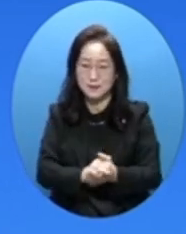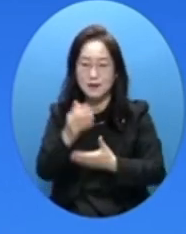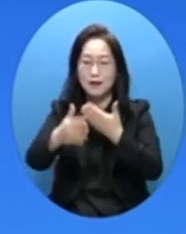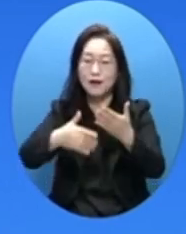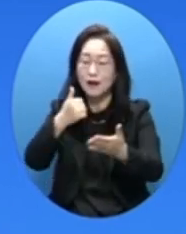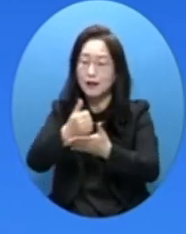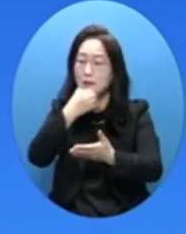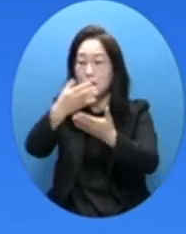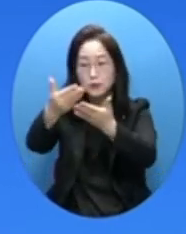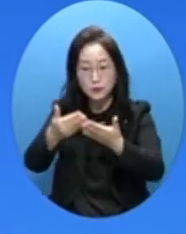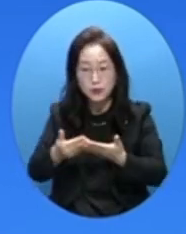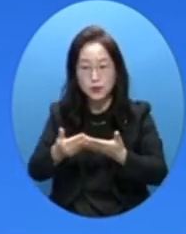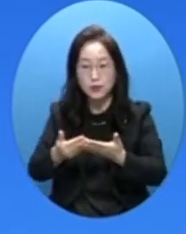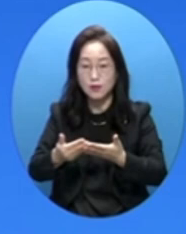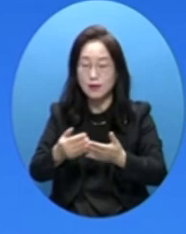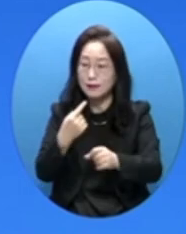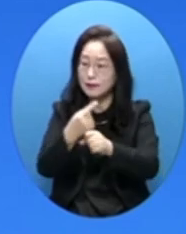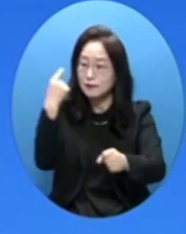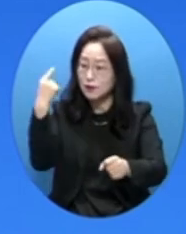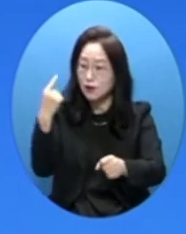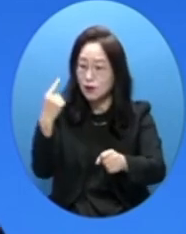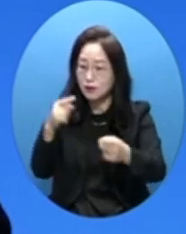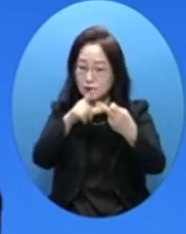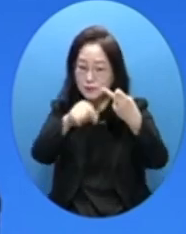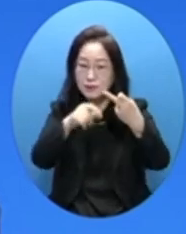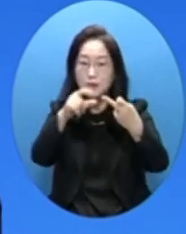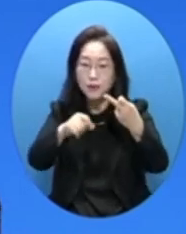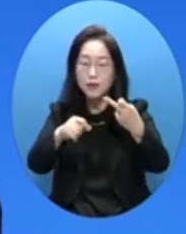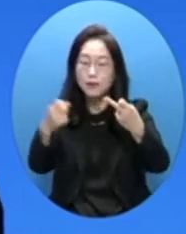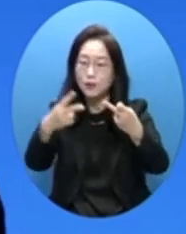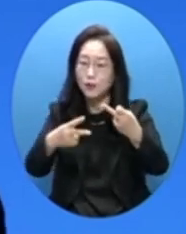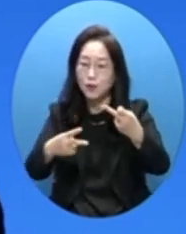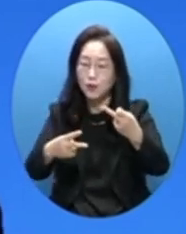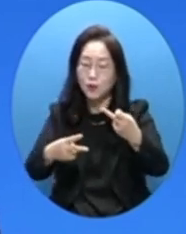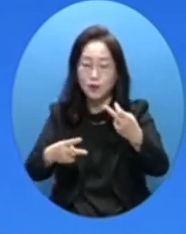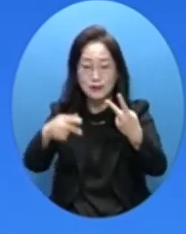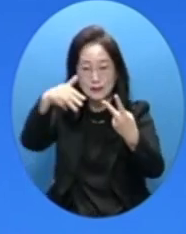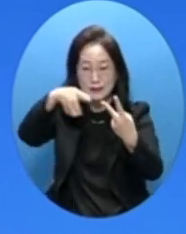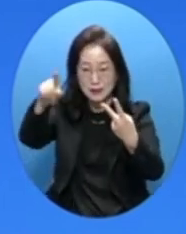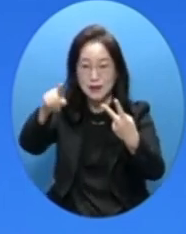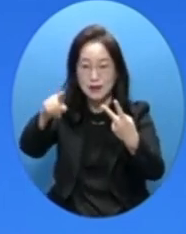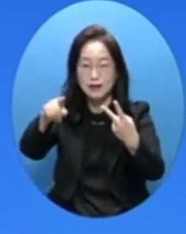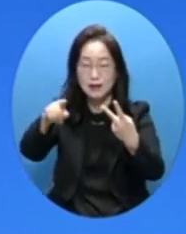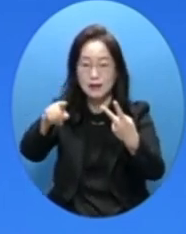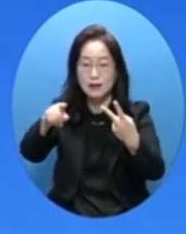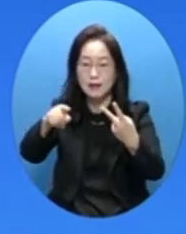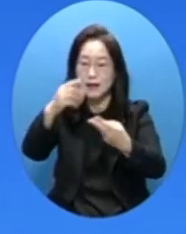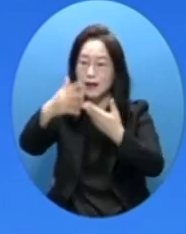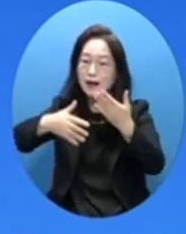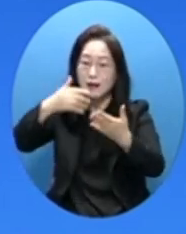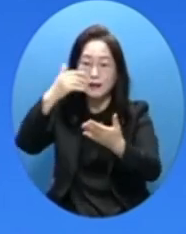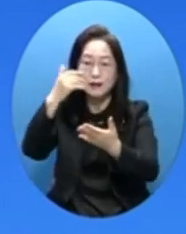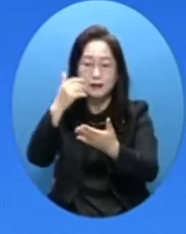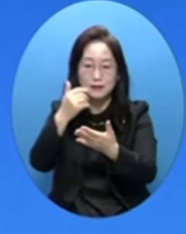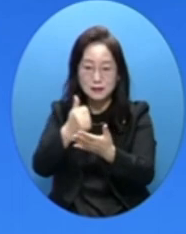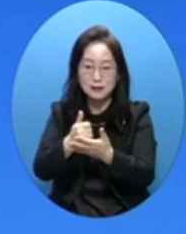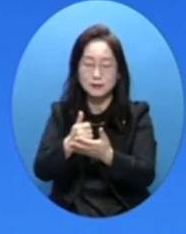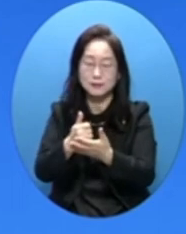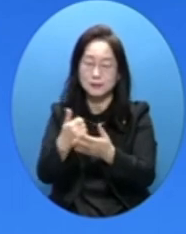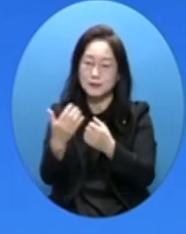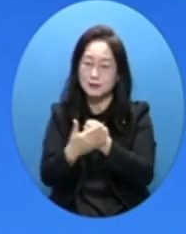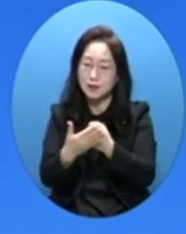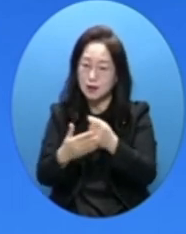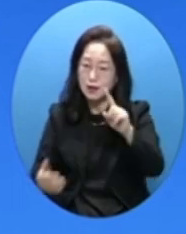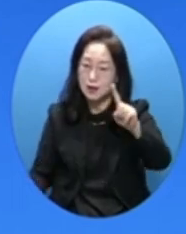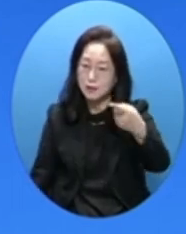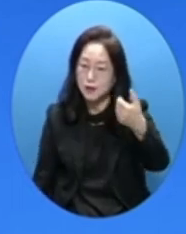복을 주셔서 작년 말에 또 2차로 우리가 하나님의 은혜 가운데